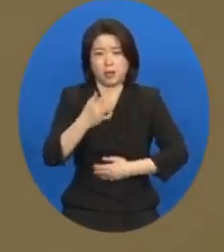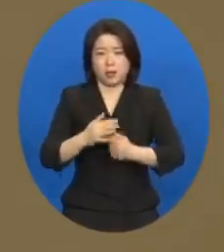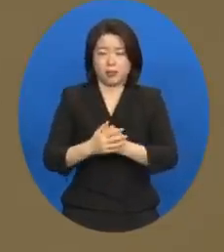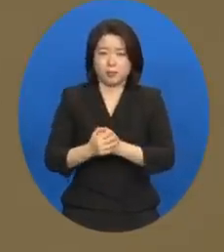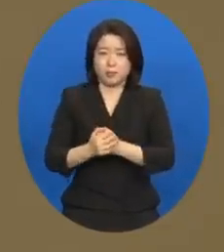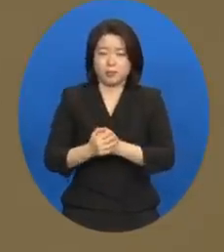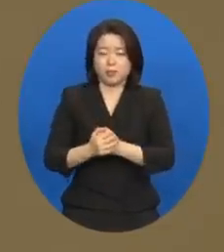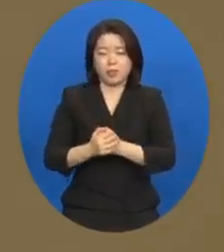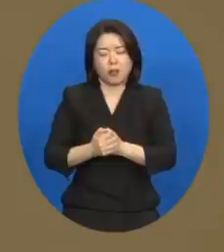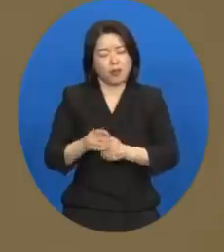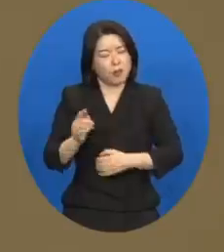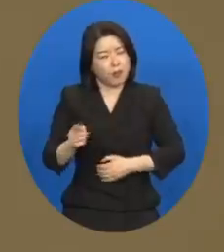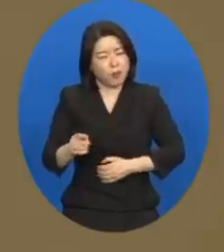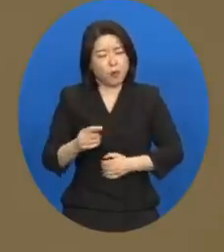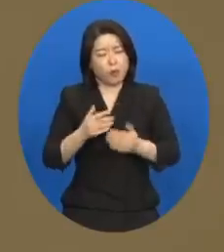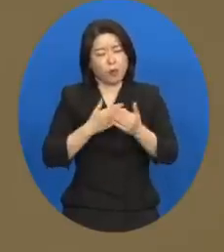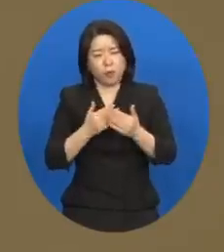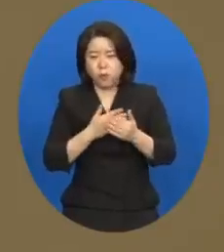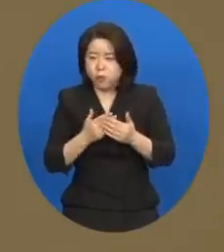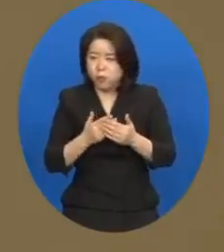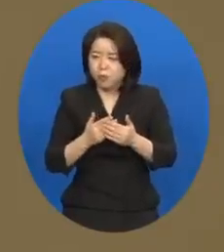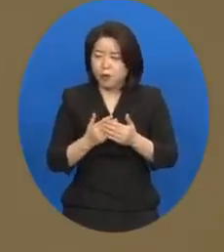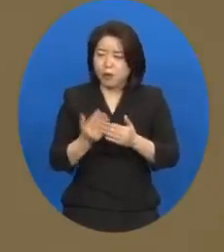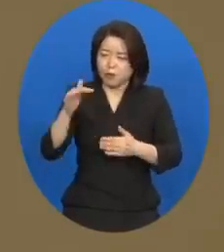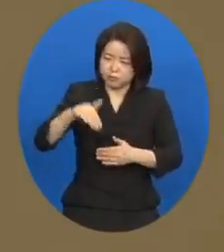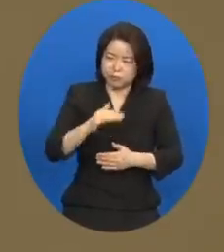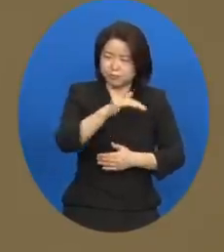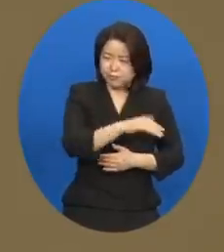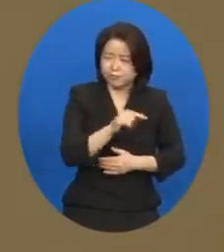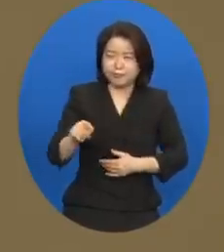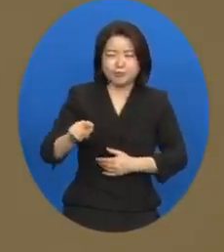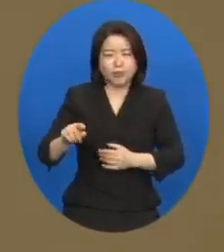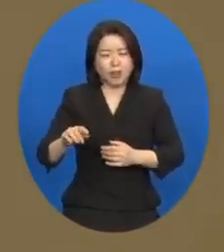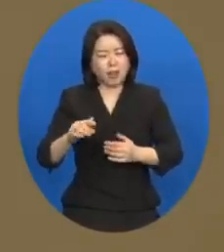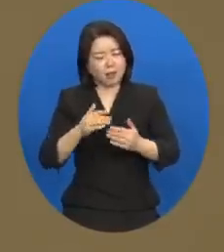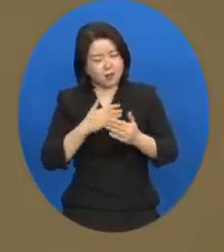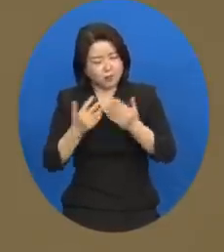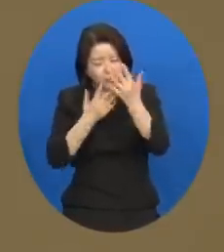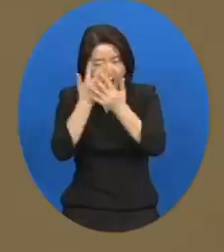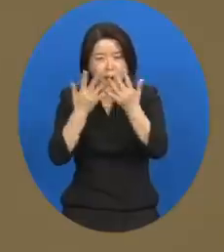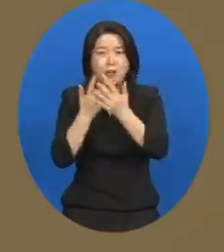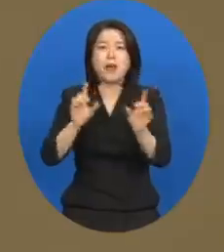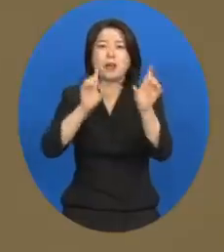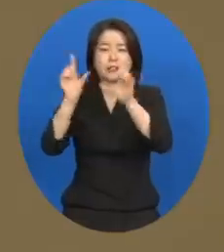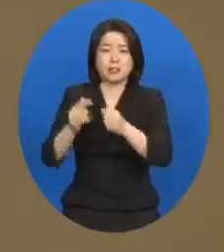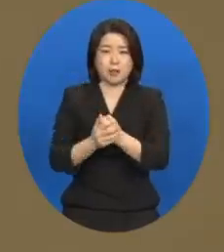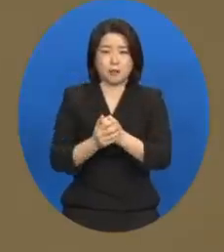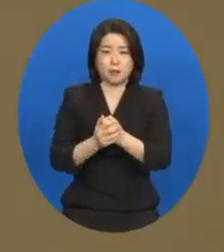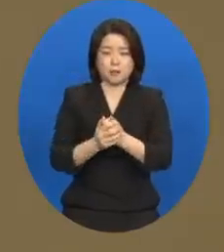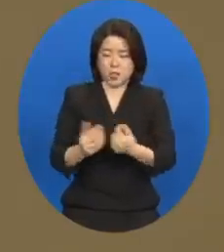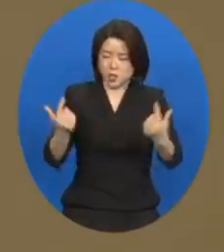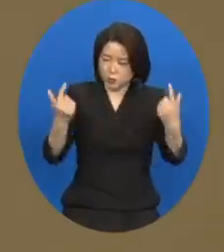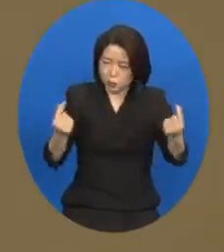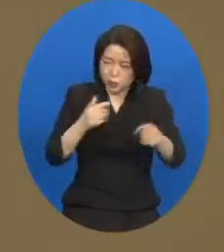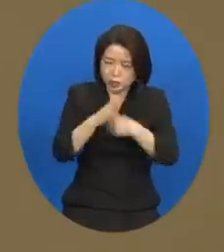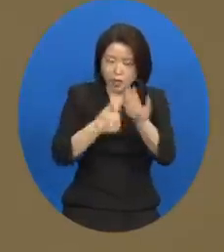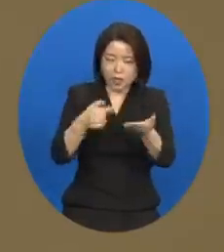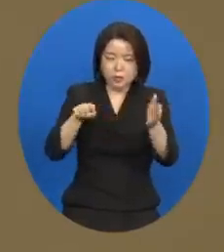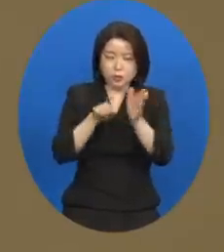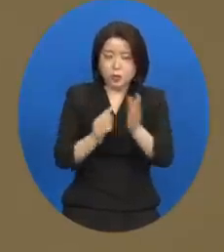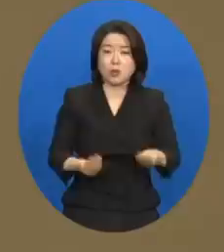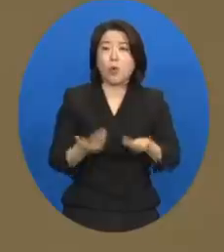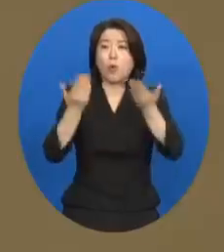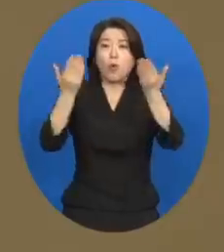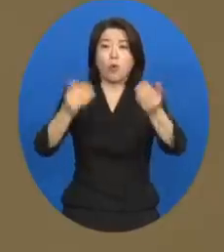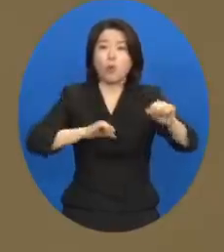세상에 이렇게 불안정한 생활이 어디 있습니까? 아니, 똑같이 하나님을 위해서 헌신한 사람인데